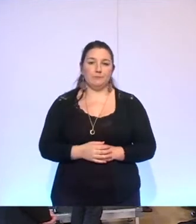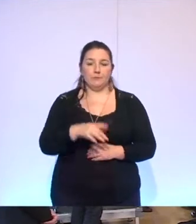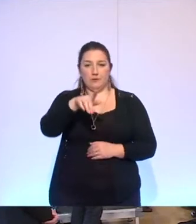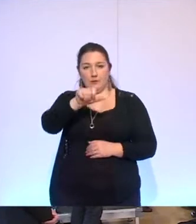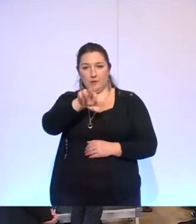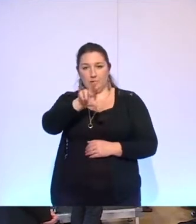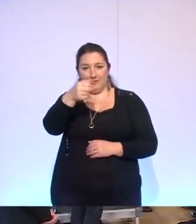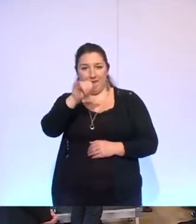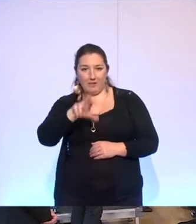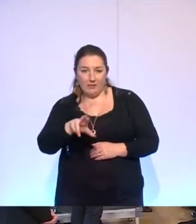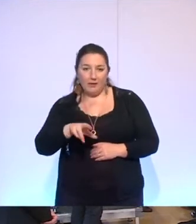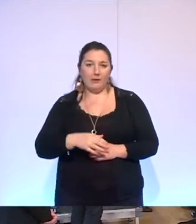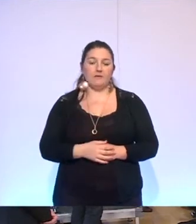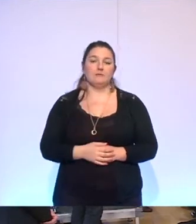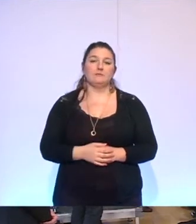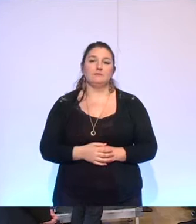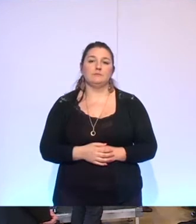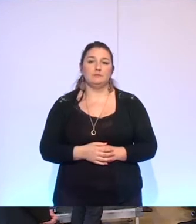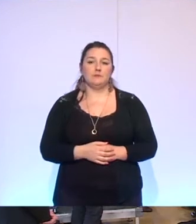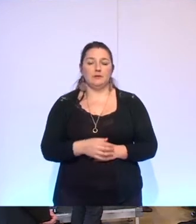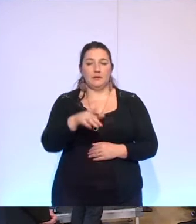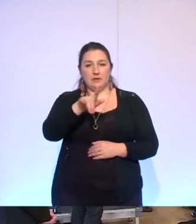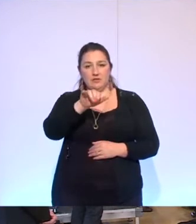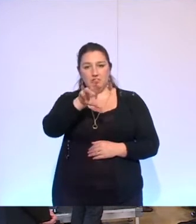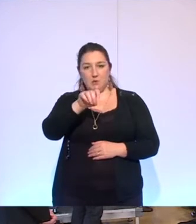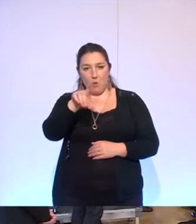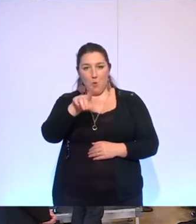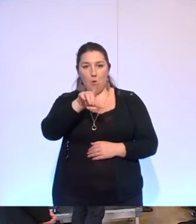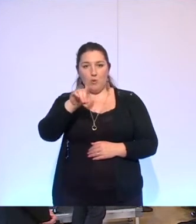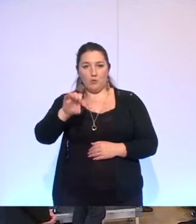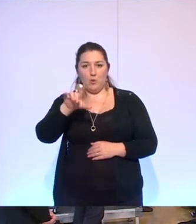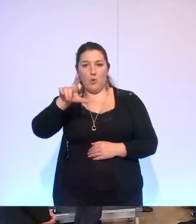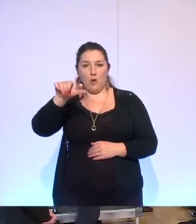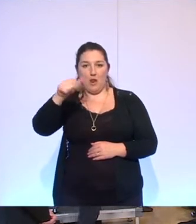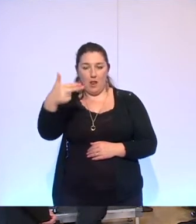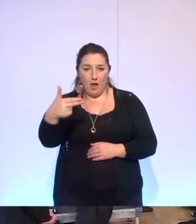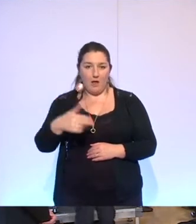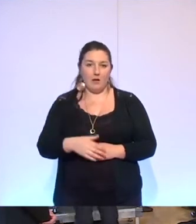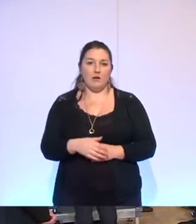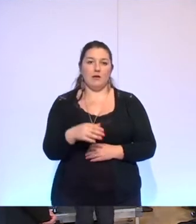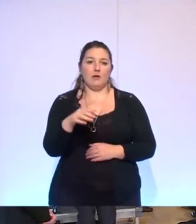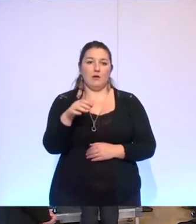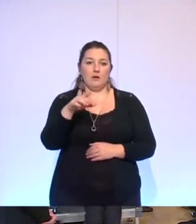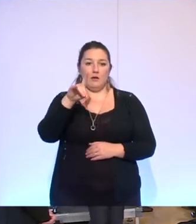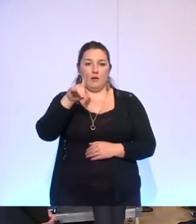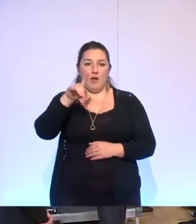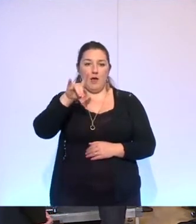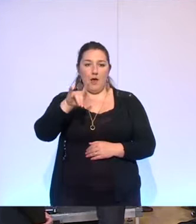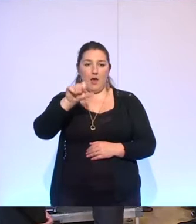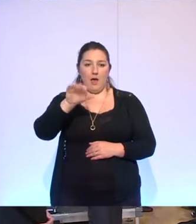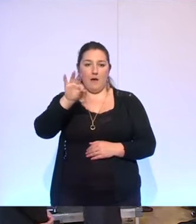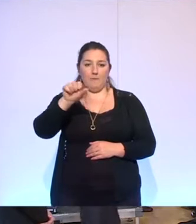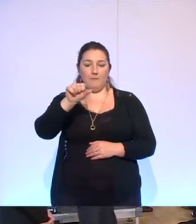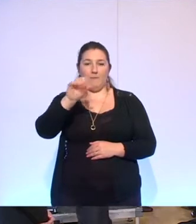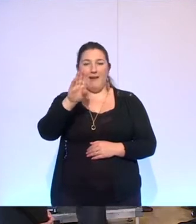Garnier Christine, présent. Giraudelin Marina, présent. Abfast Klaus, présent.